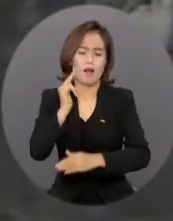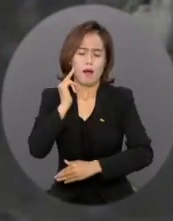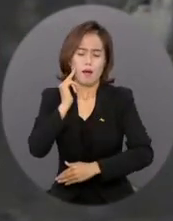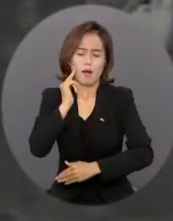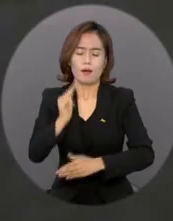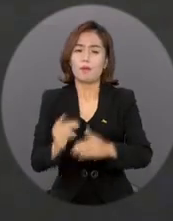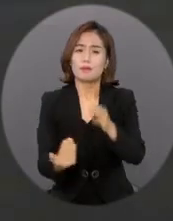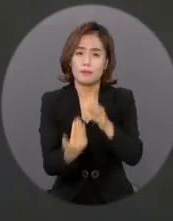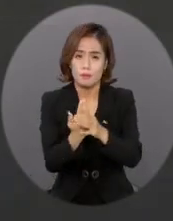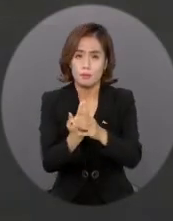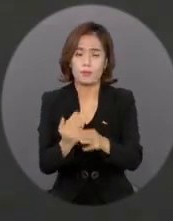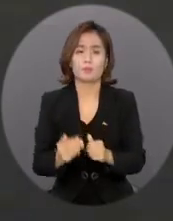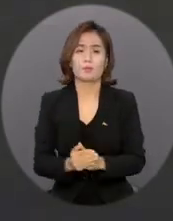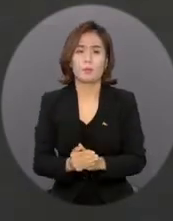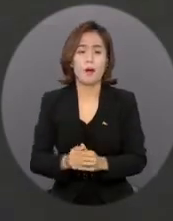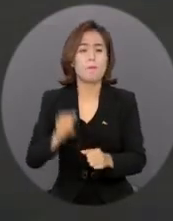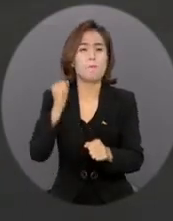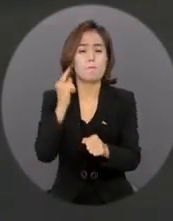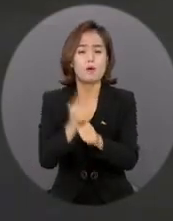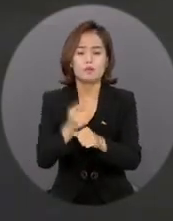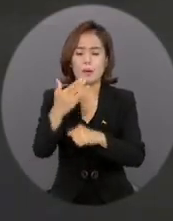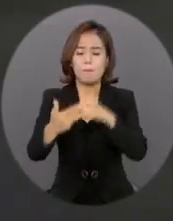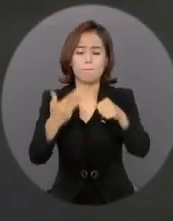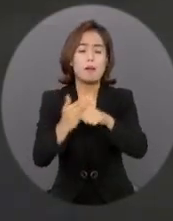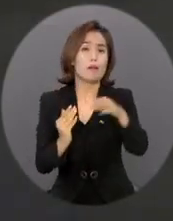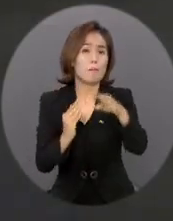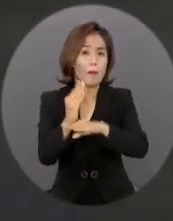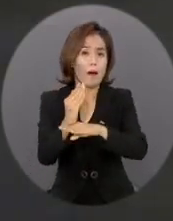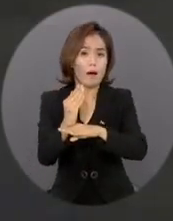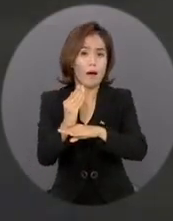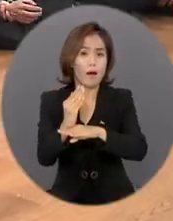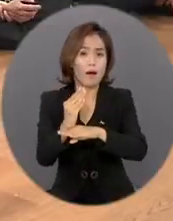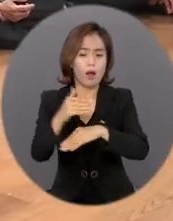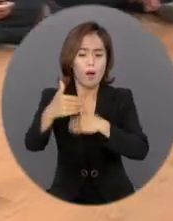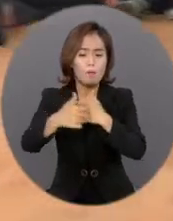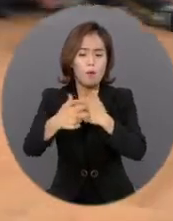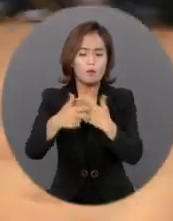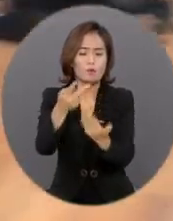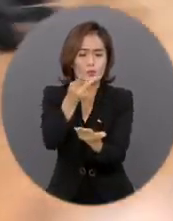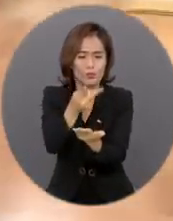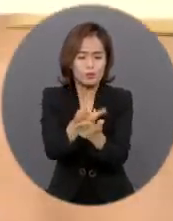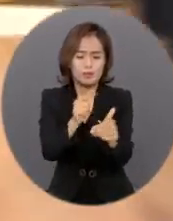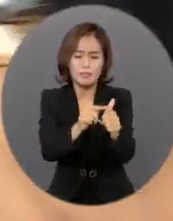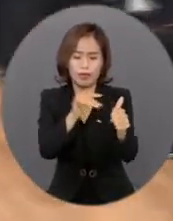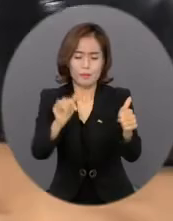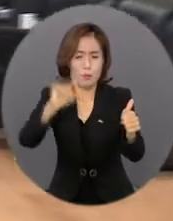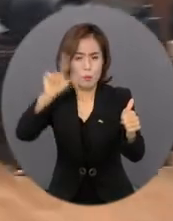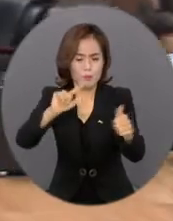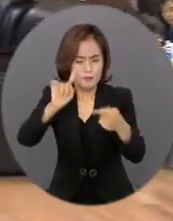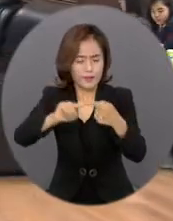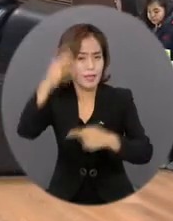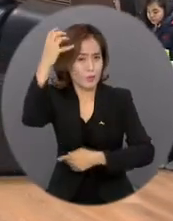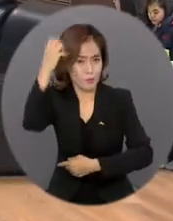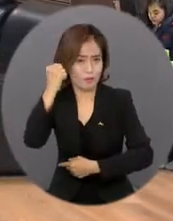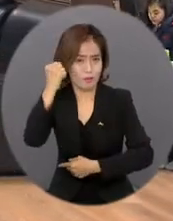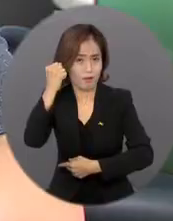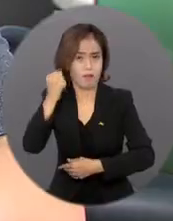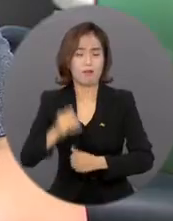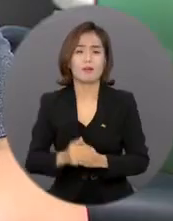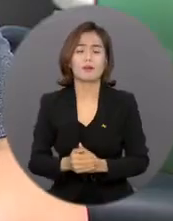끔찍한 사고였습니다. 벌써 8년이나 지났지만 영안실에 누워있던 A씨의 모습은 잊을 수가 없습니다.